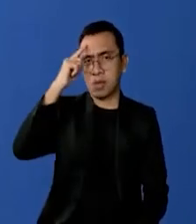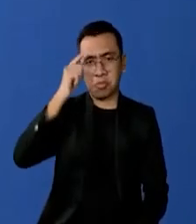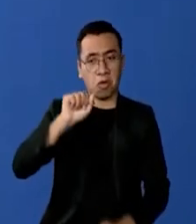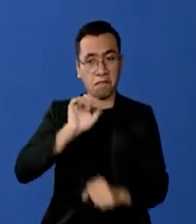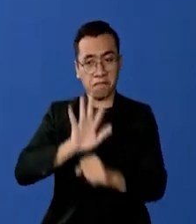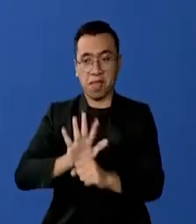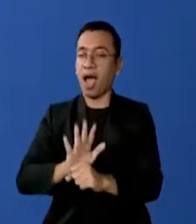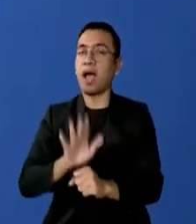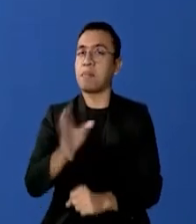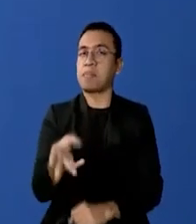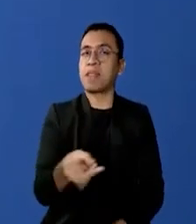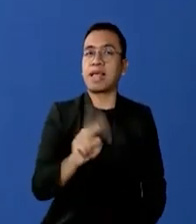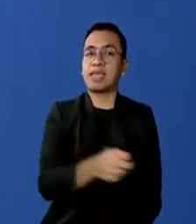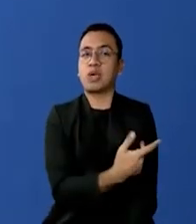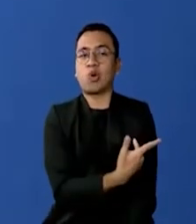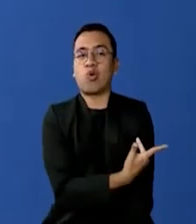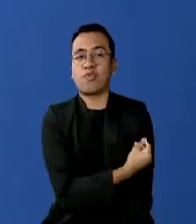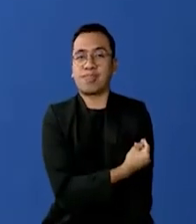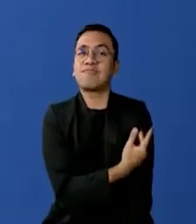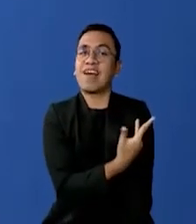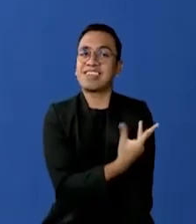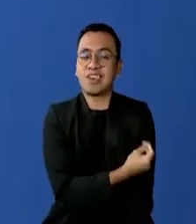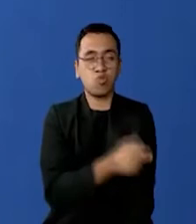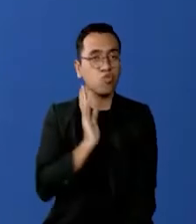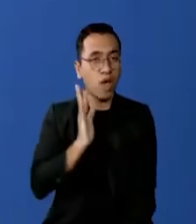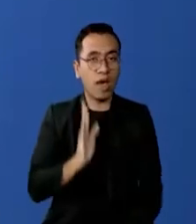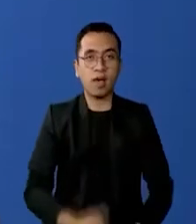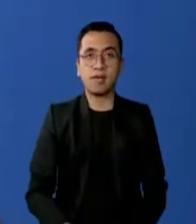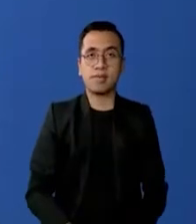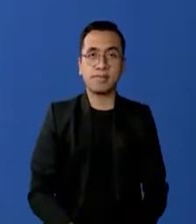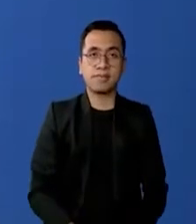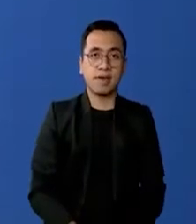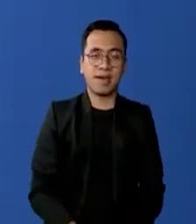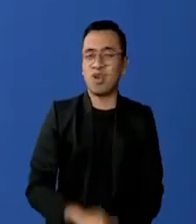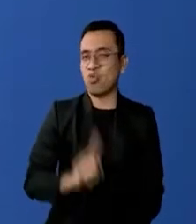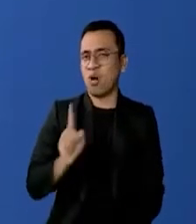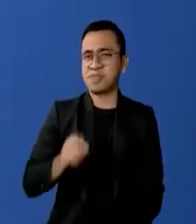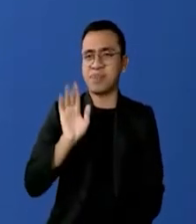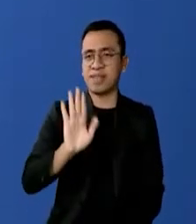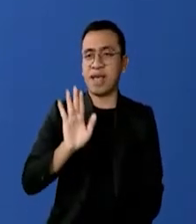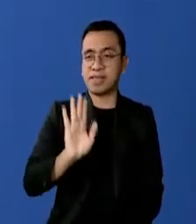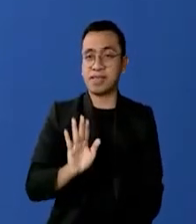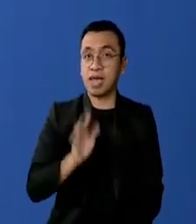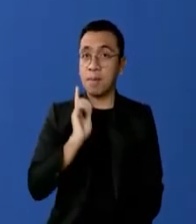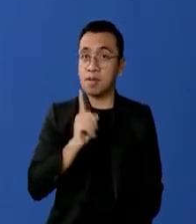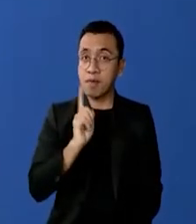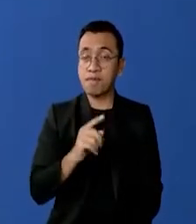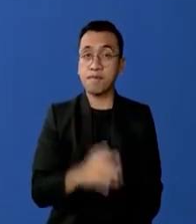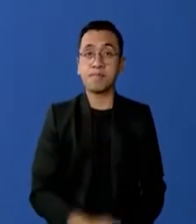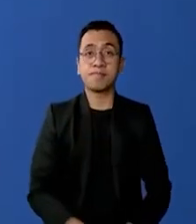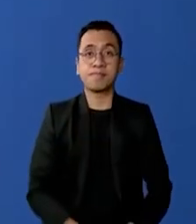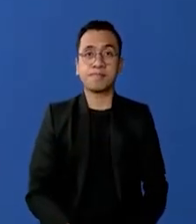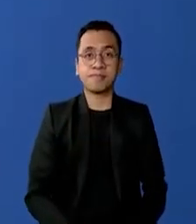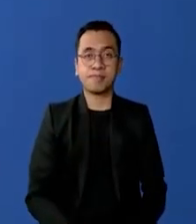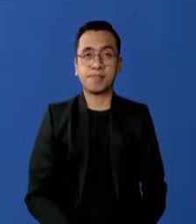Iya dengan bikin santai justru Malaya itu kita harus hati-hati Karena vaksin itu